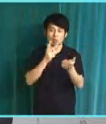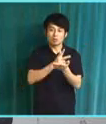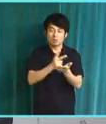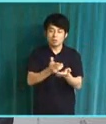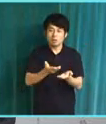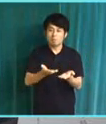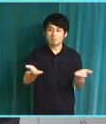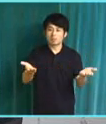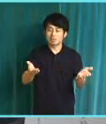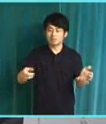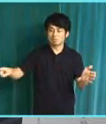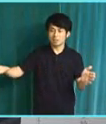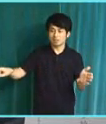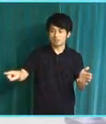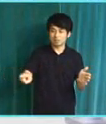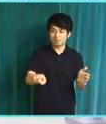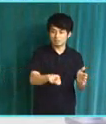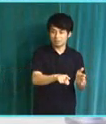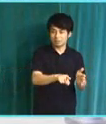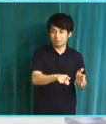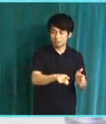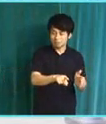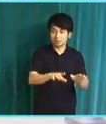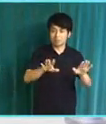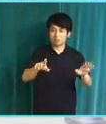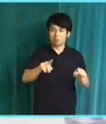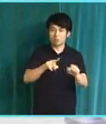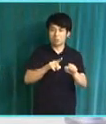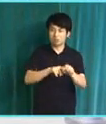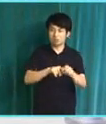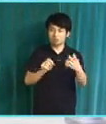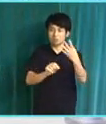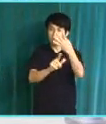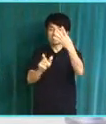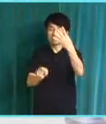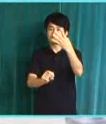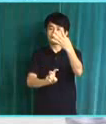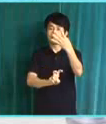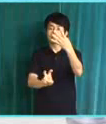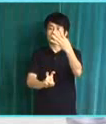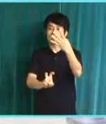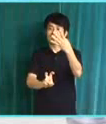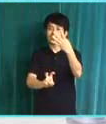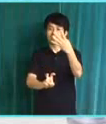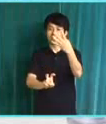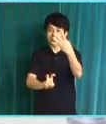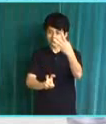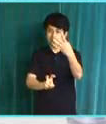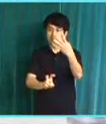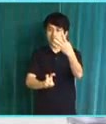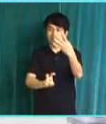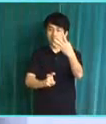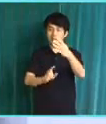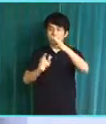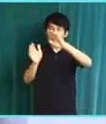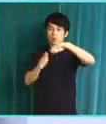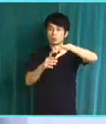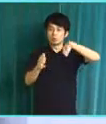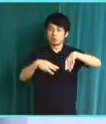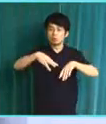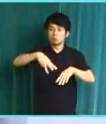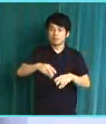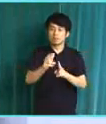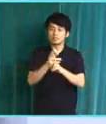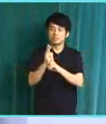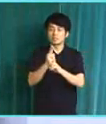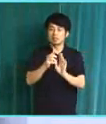は小田原城の歴史ですとか展示をこちらの方でご紹介してたんですけれども、今年の4月の20日にですね、新しく風魔